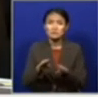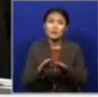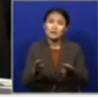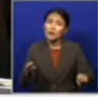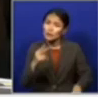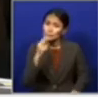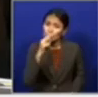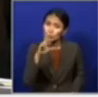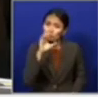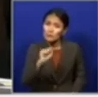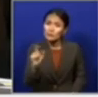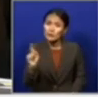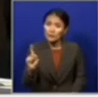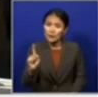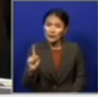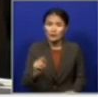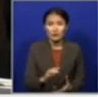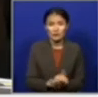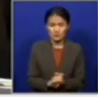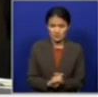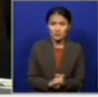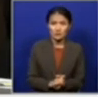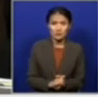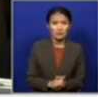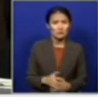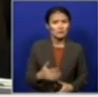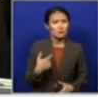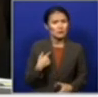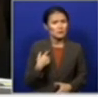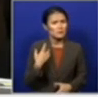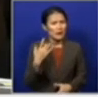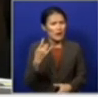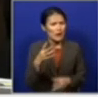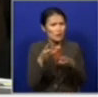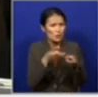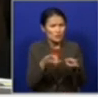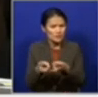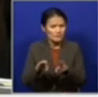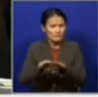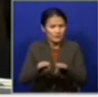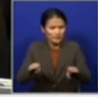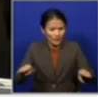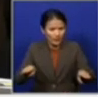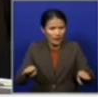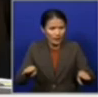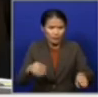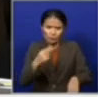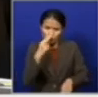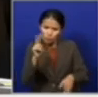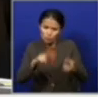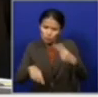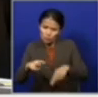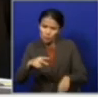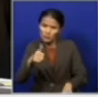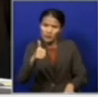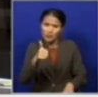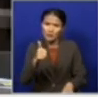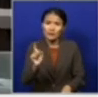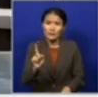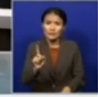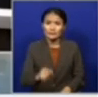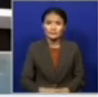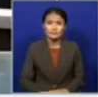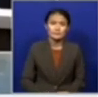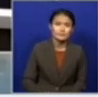ค่ะอะไรจะเป็นมาตรฐานที่จะใช้วัดว่าไทยเจรจาได้สำเร็จหรือไม่เพราะการเจรจาย่อ